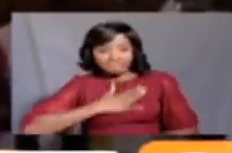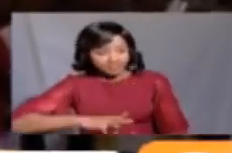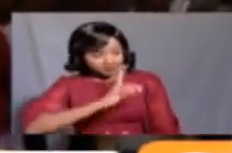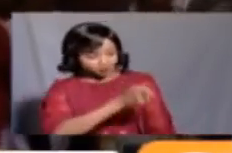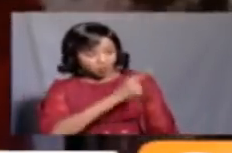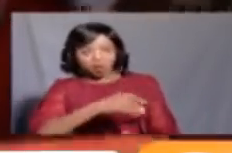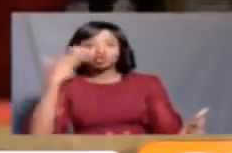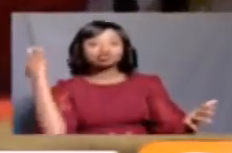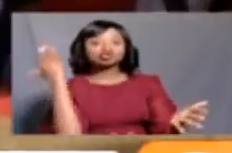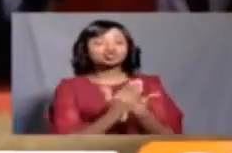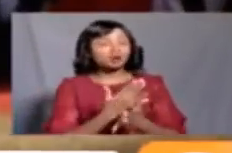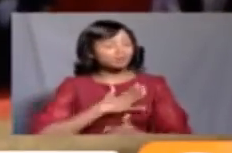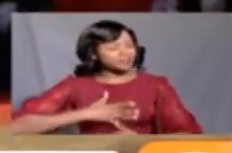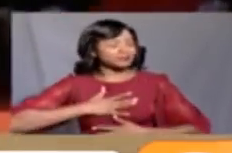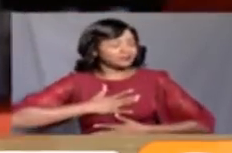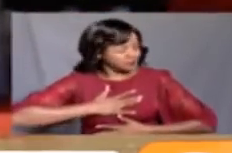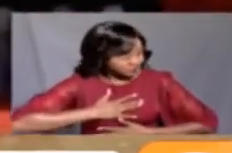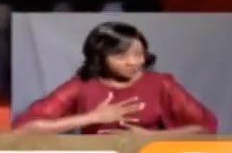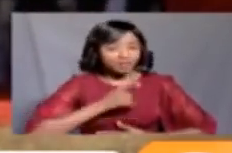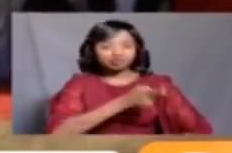kuendelea.